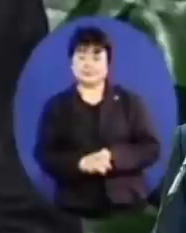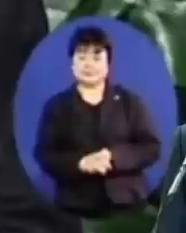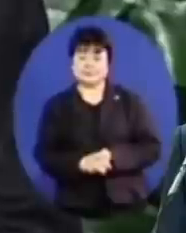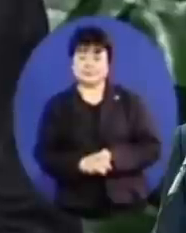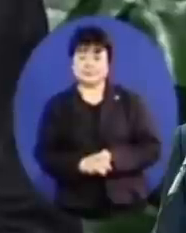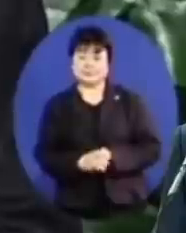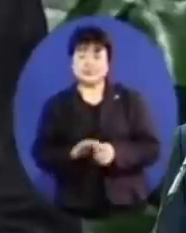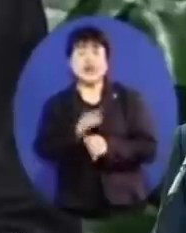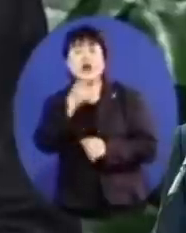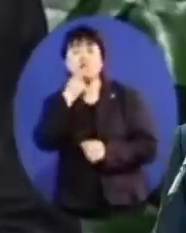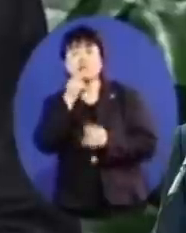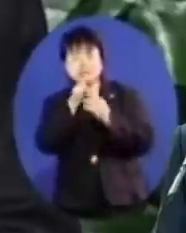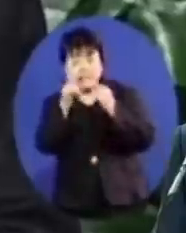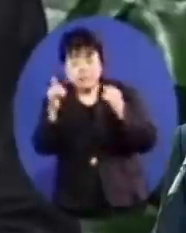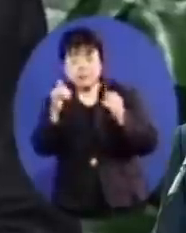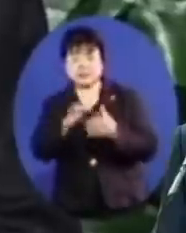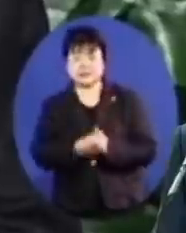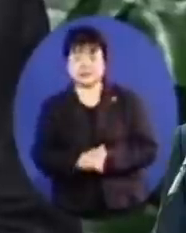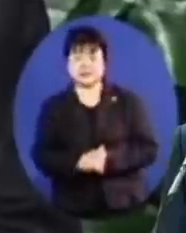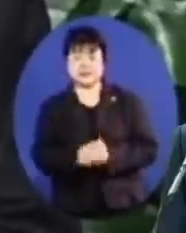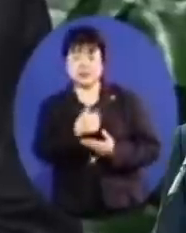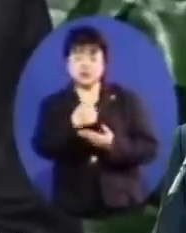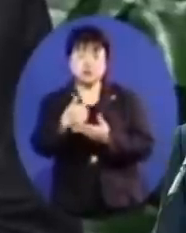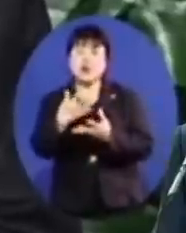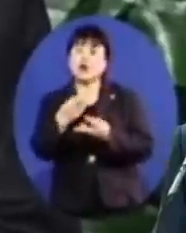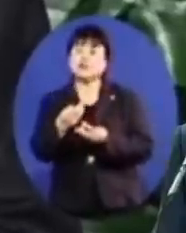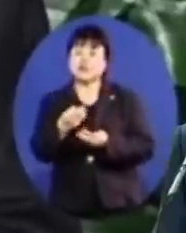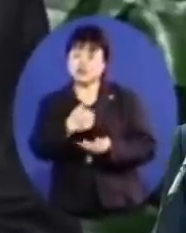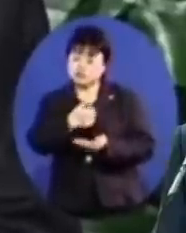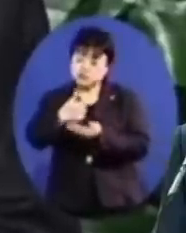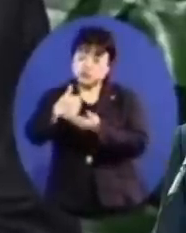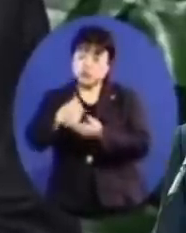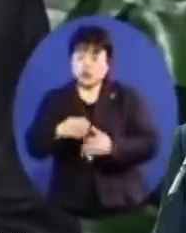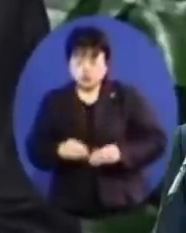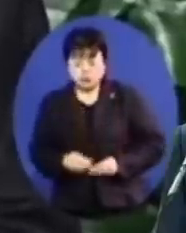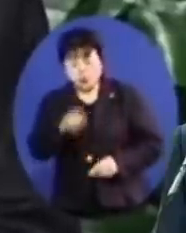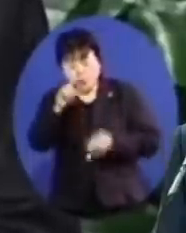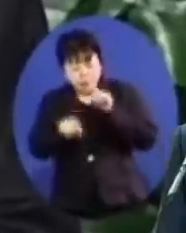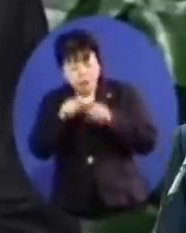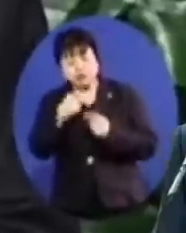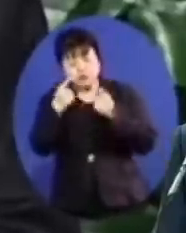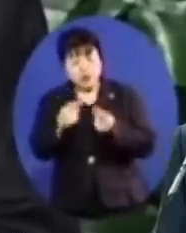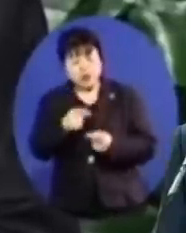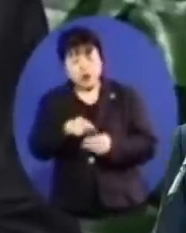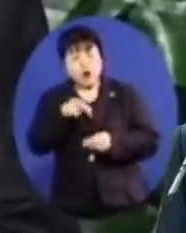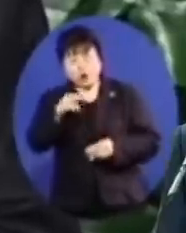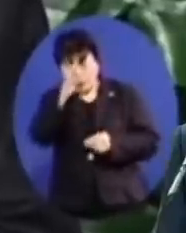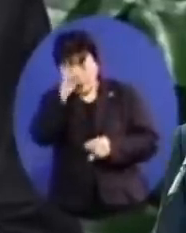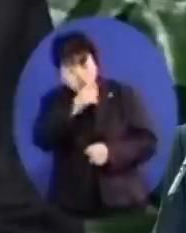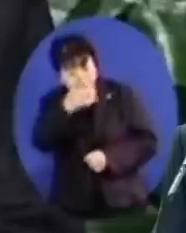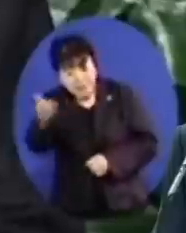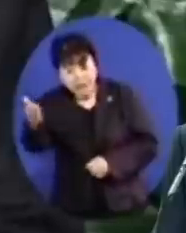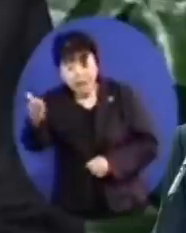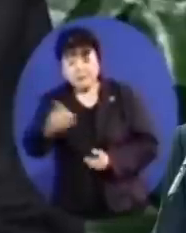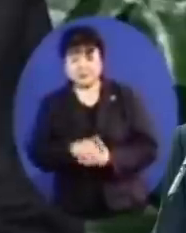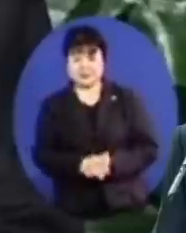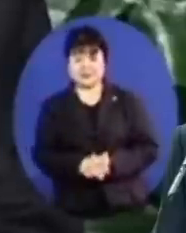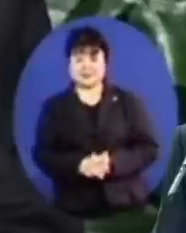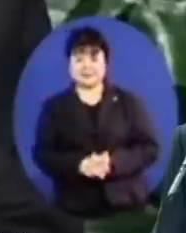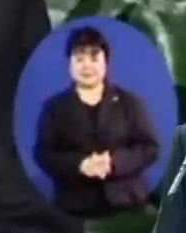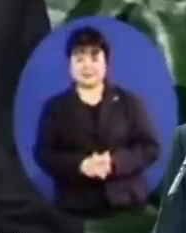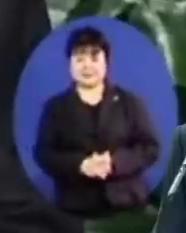무인정하고 무지하게 사는 사람은 주님 언제 주님이 줄이고 목마르고 나그네 되고 헐벗고 병들고 옥에 갇힌 것을